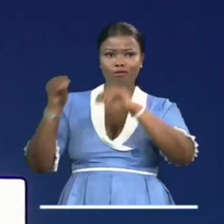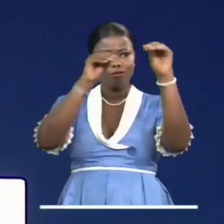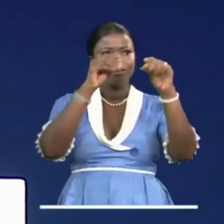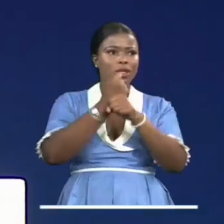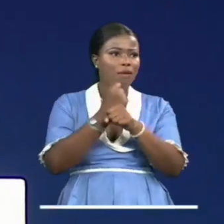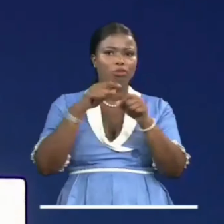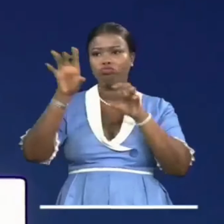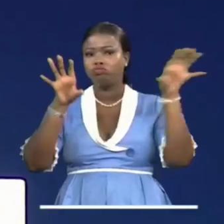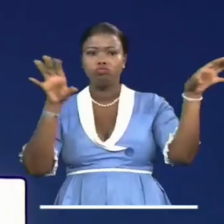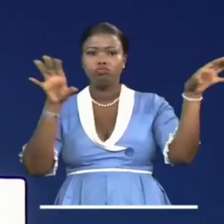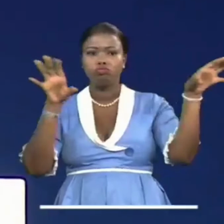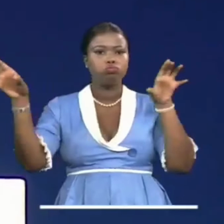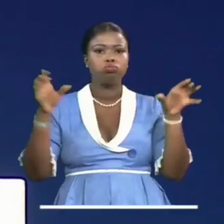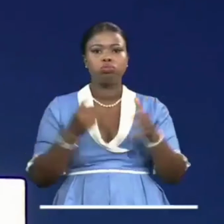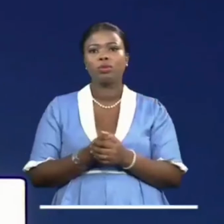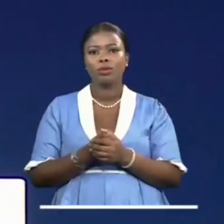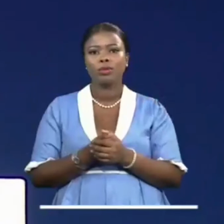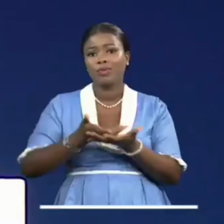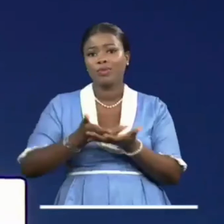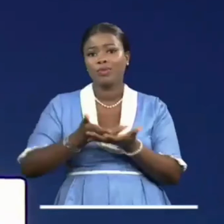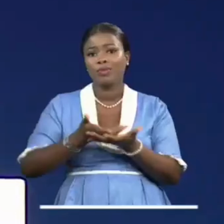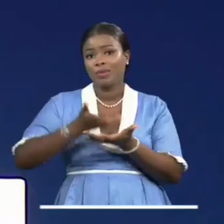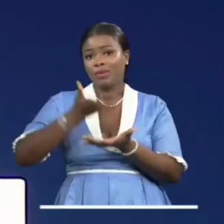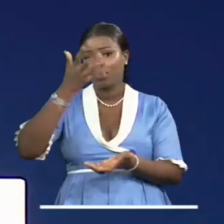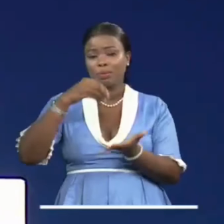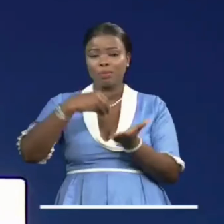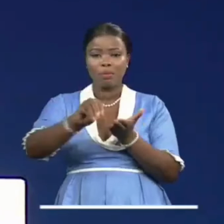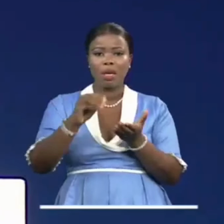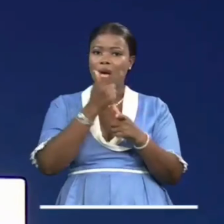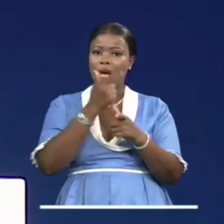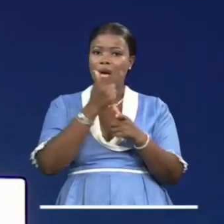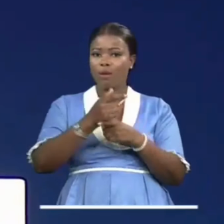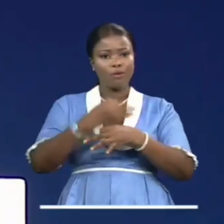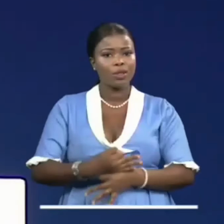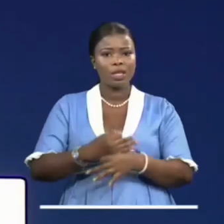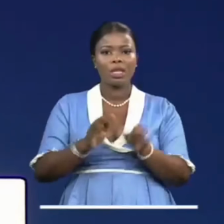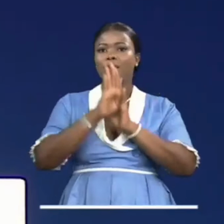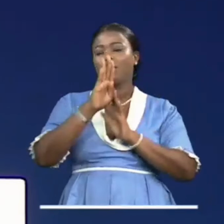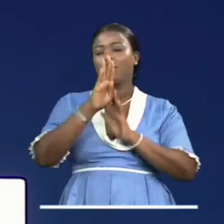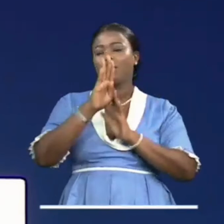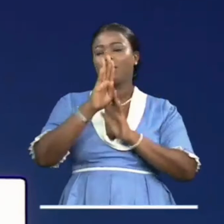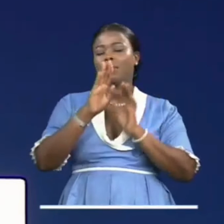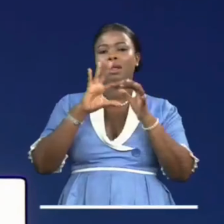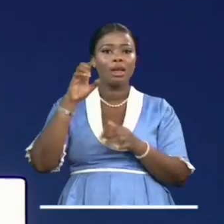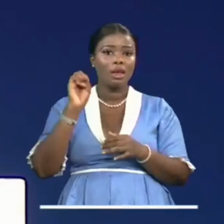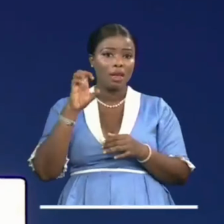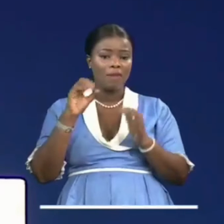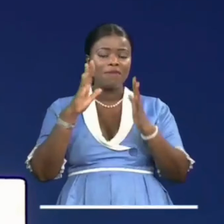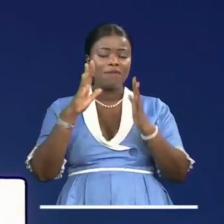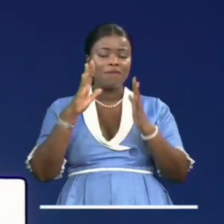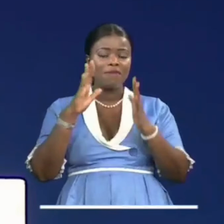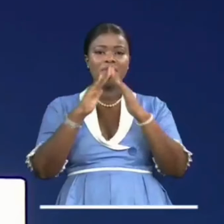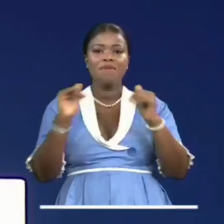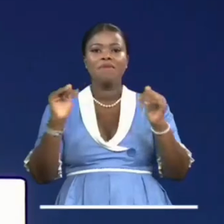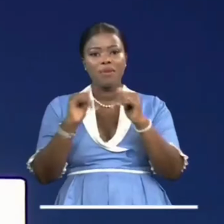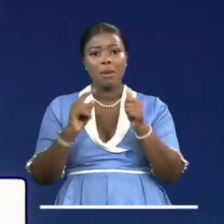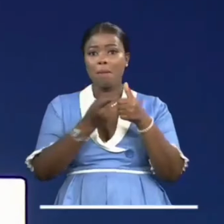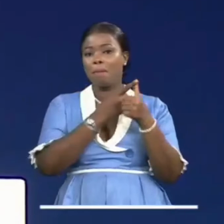monde partout c'est dans les villes que les richesses sont créées donc c'est fondamental de pouvoir développer les villes de pouvoir lesurbaniser c'est le premier